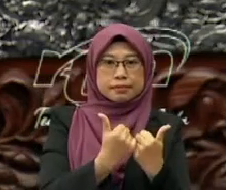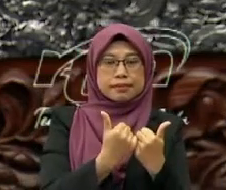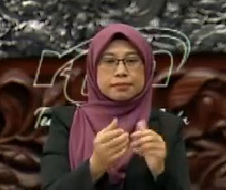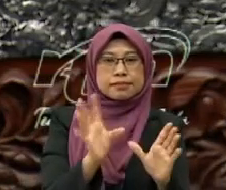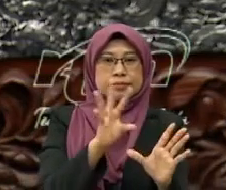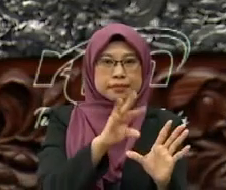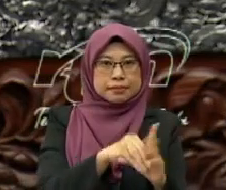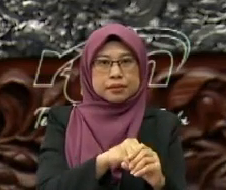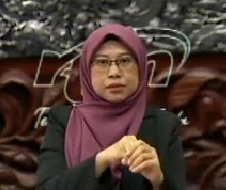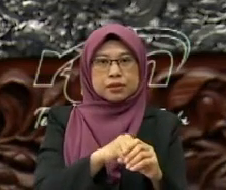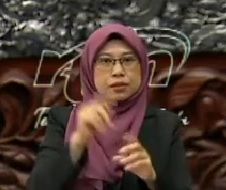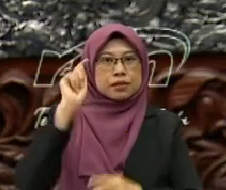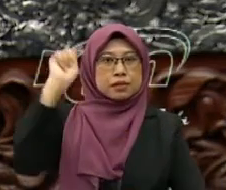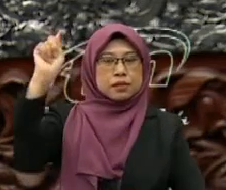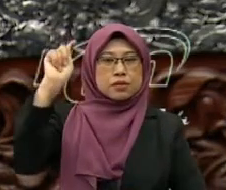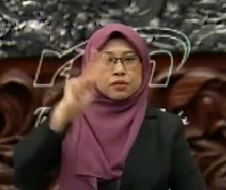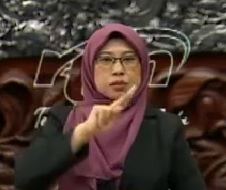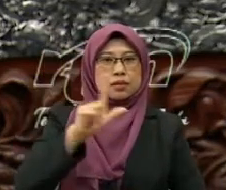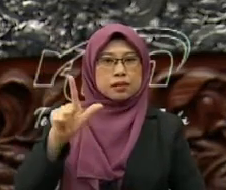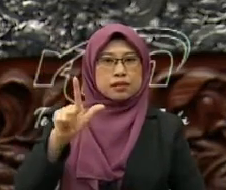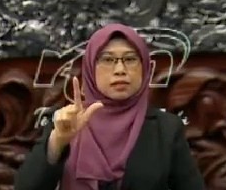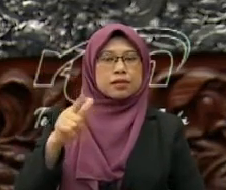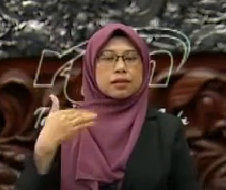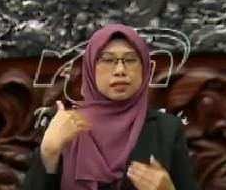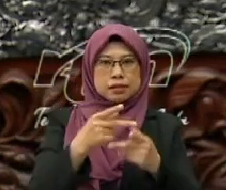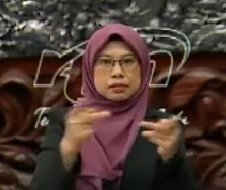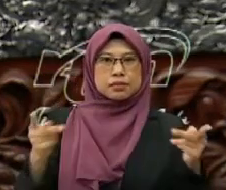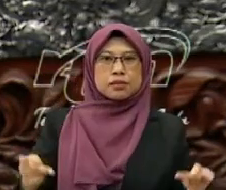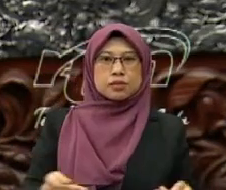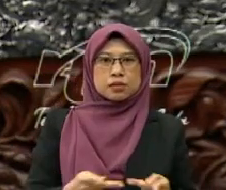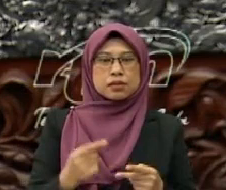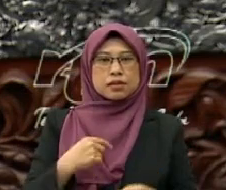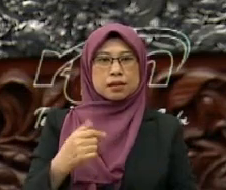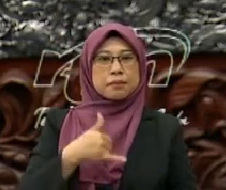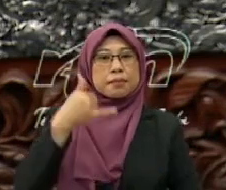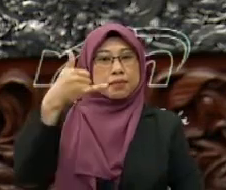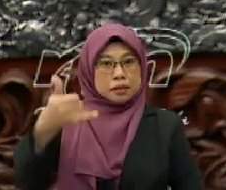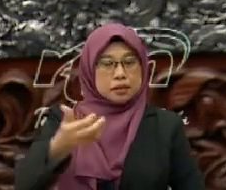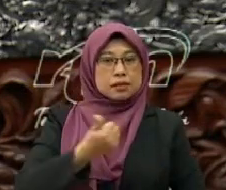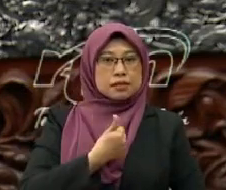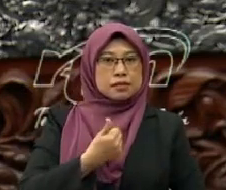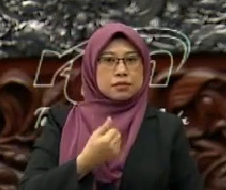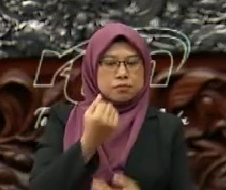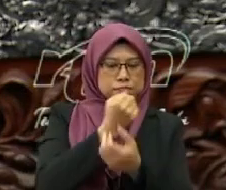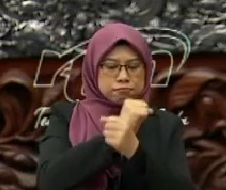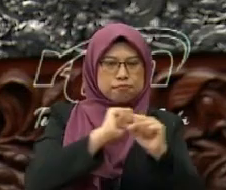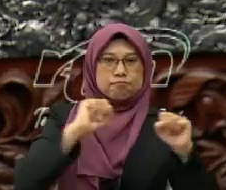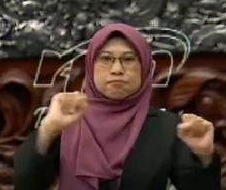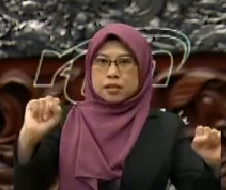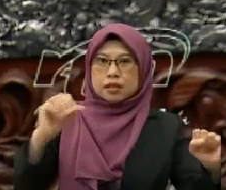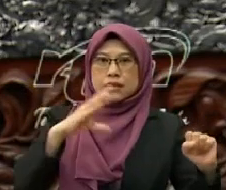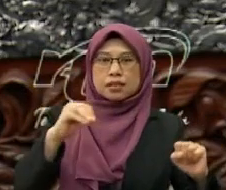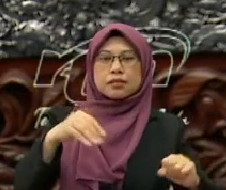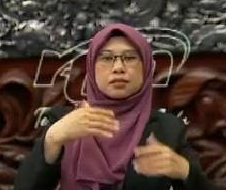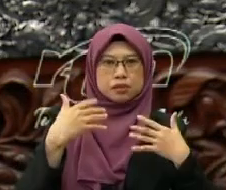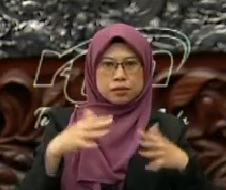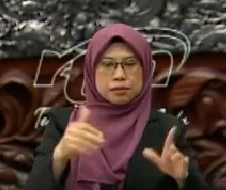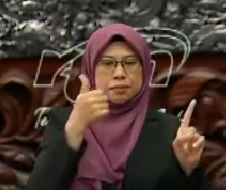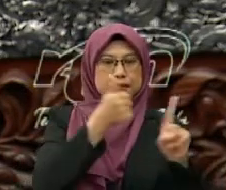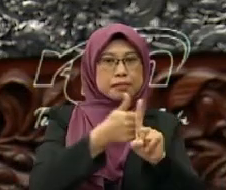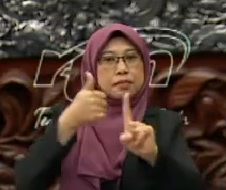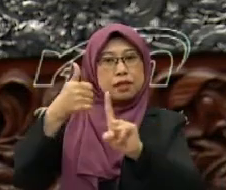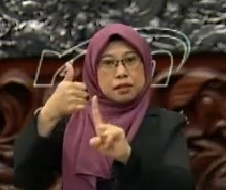termasuk di Trengganu di kolompo Bapa kawasa kawasan-kawasan yang saya tunggu sendiri melihat bersiapsiaga dan sayap juga telah